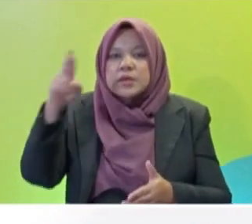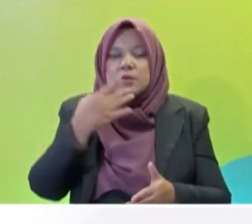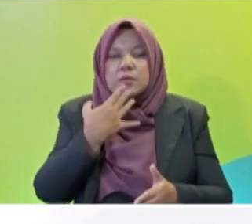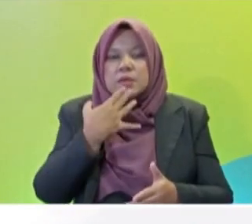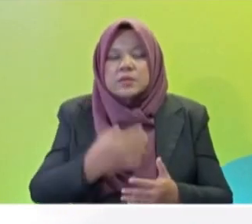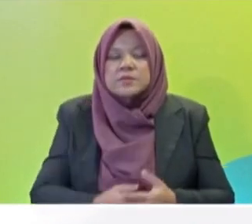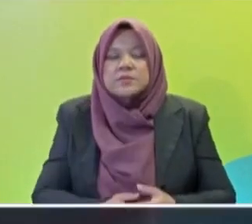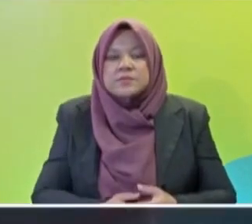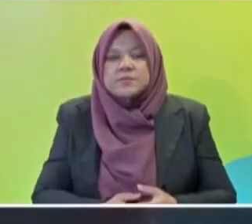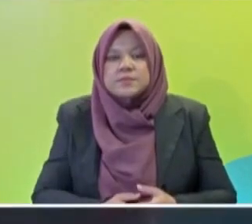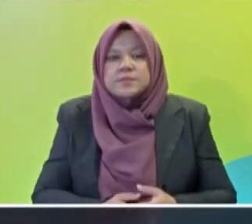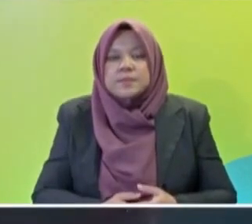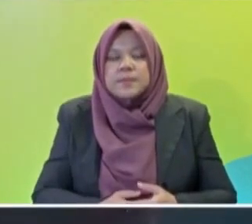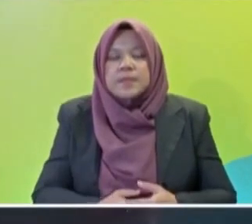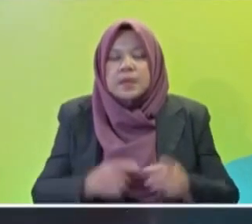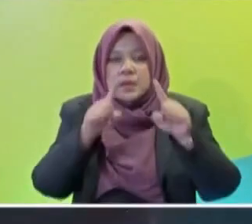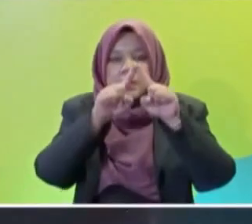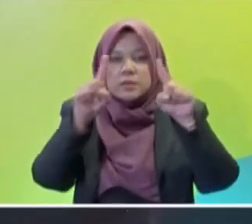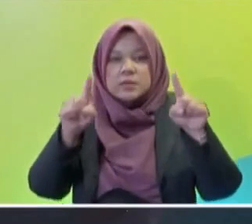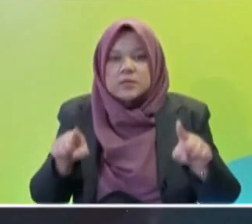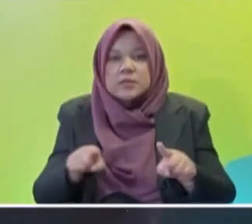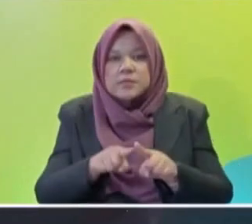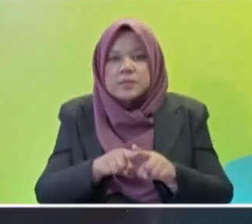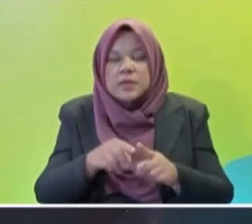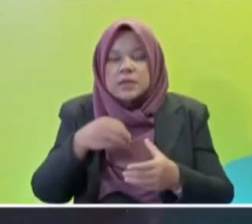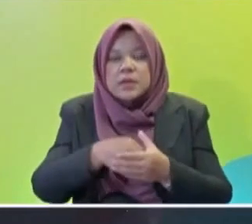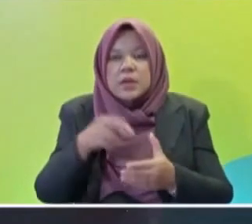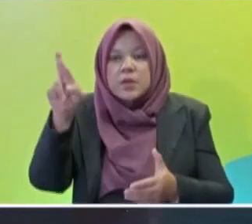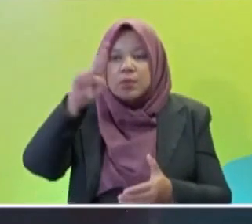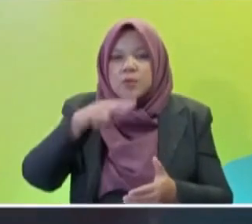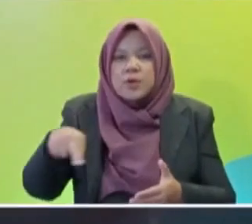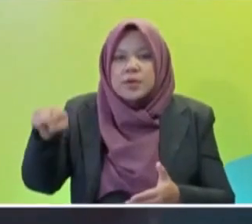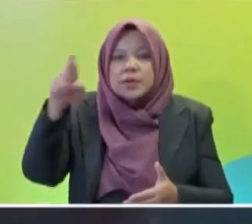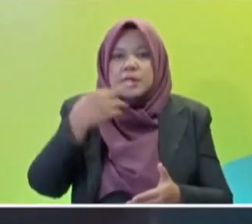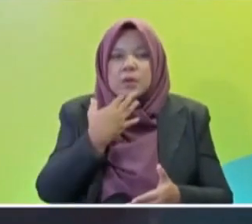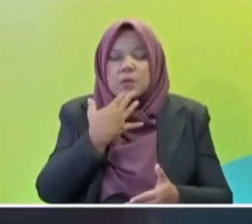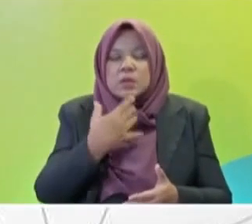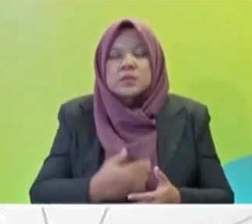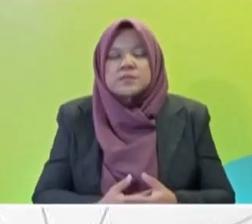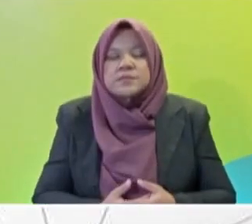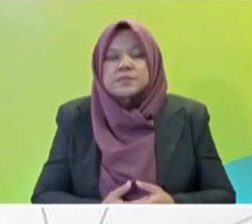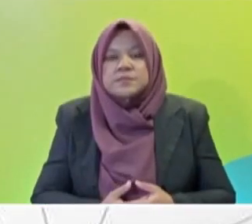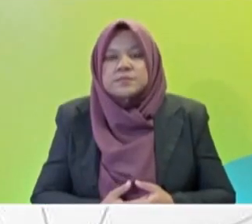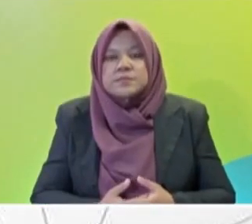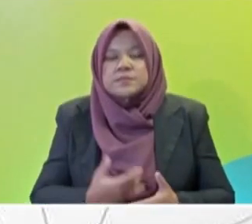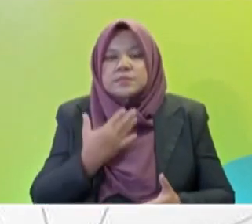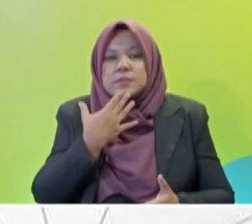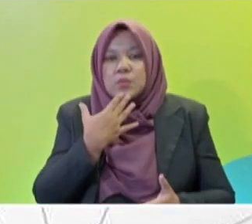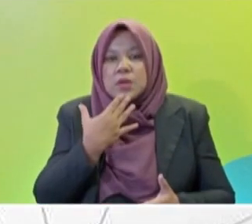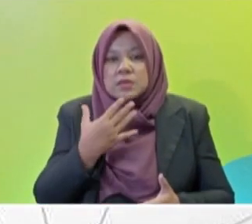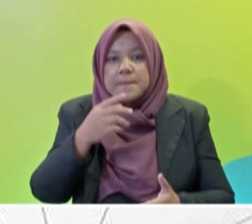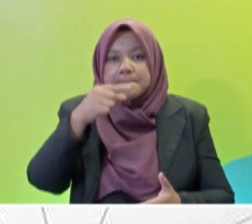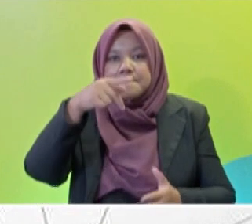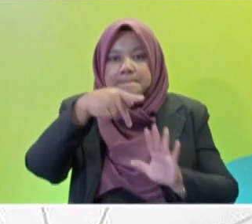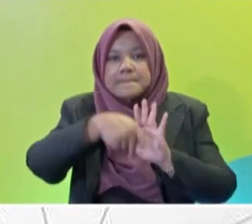dia berbentuk segi empat di dalam roda warna dan berselang satu warna di situ dan warna penggenap